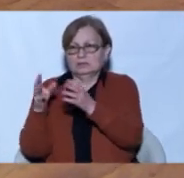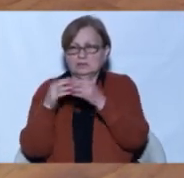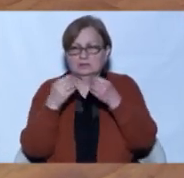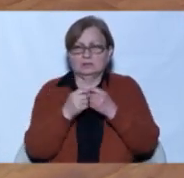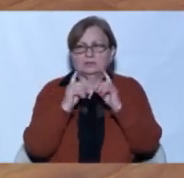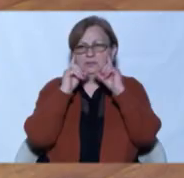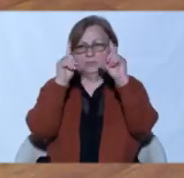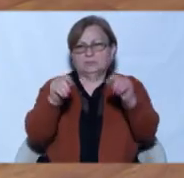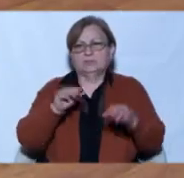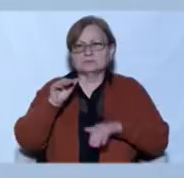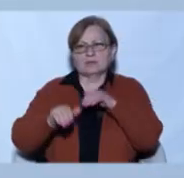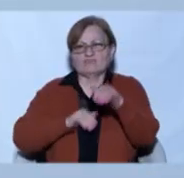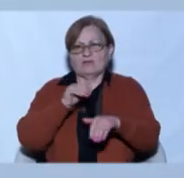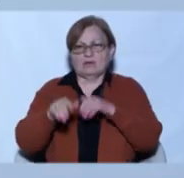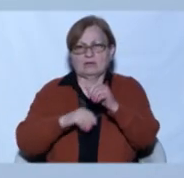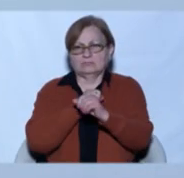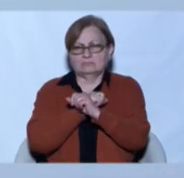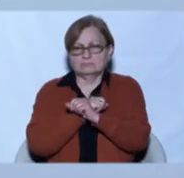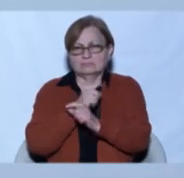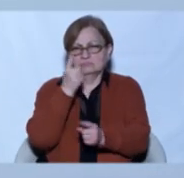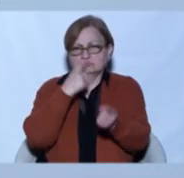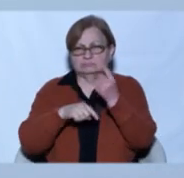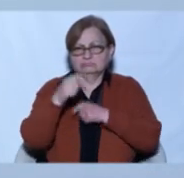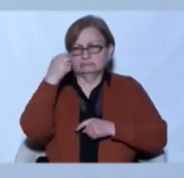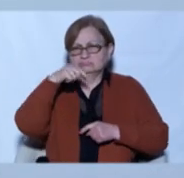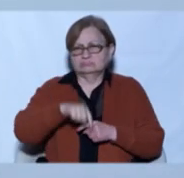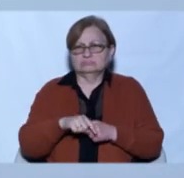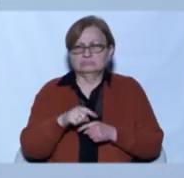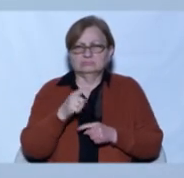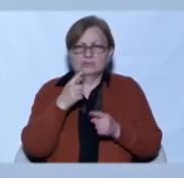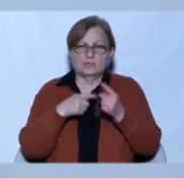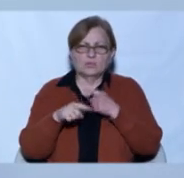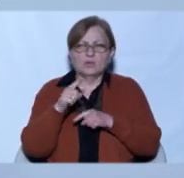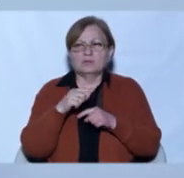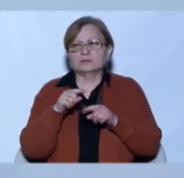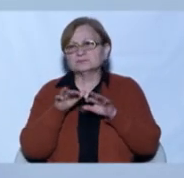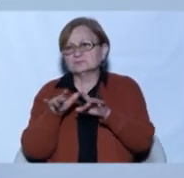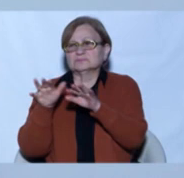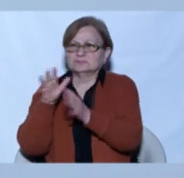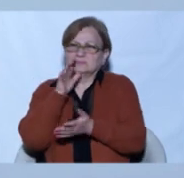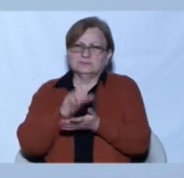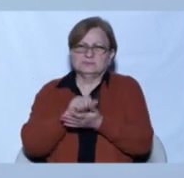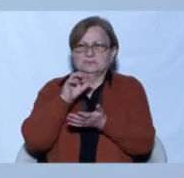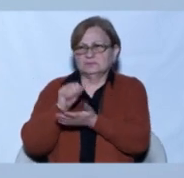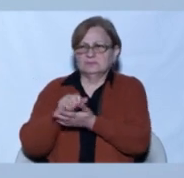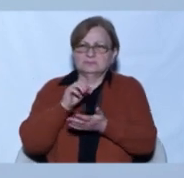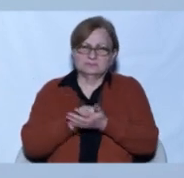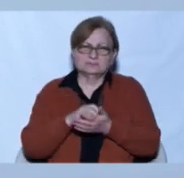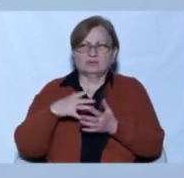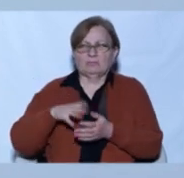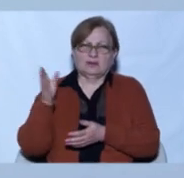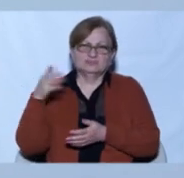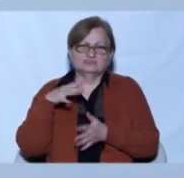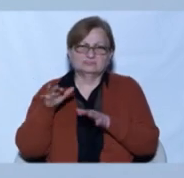და ზღვაზე წავიდნენ. იქიდან დაბრუნებულებს კი ისევ უამრავი გადაუდებელი საქმე ელოდებოდათ